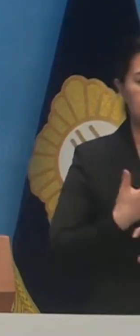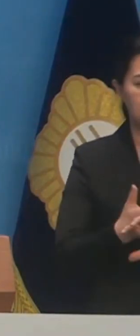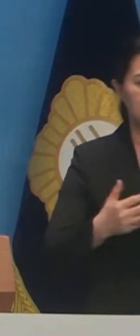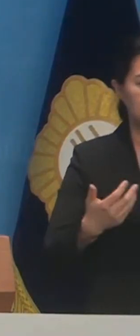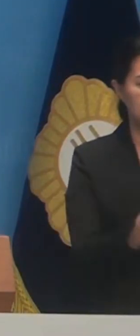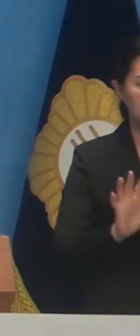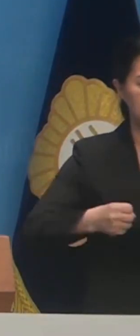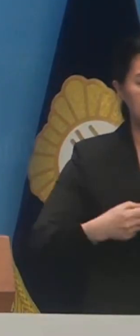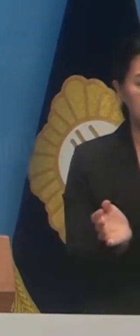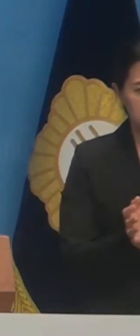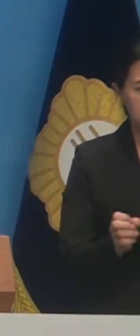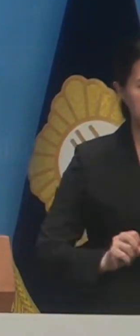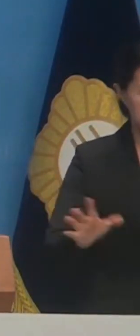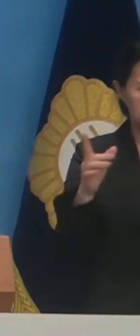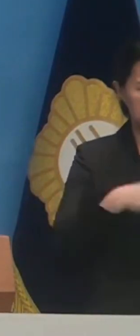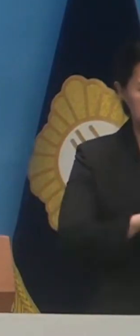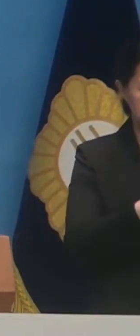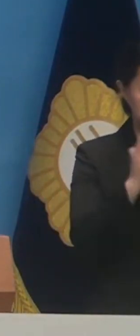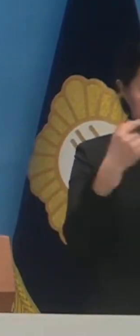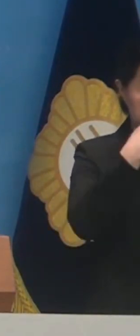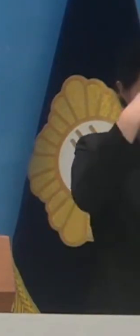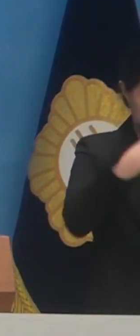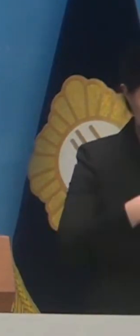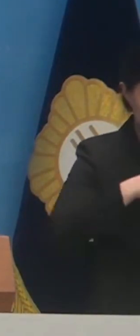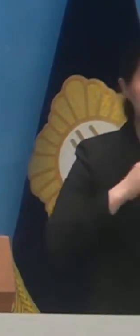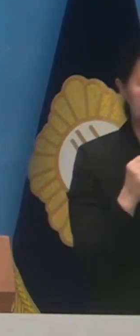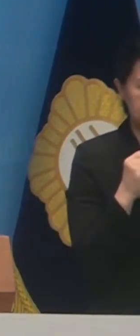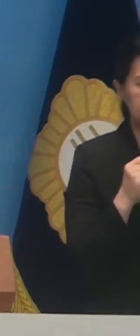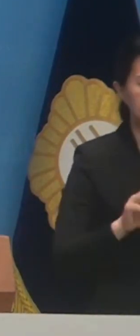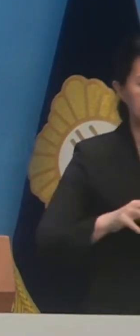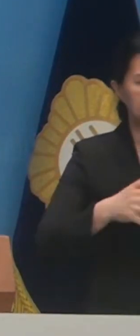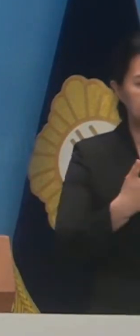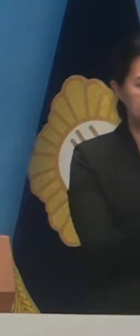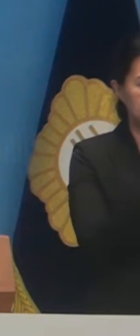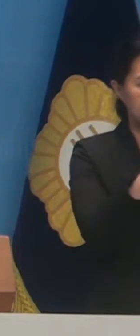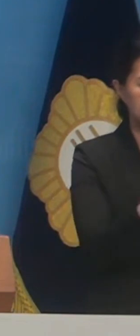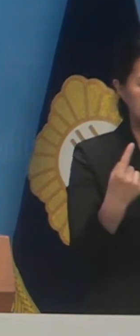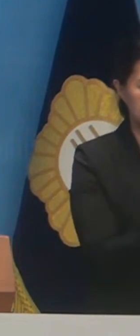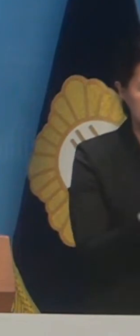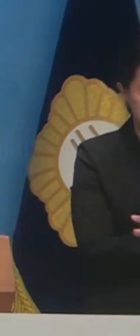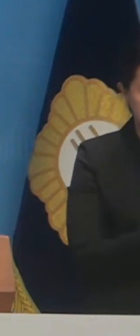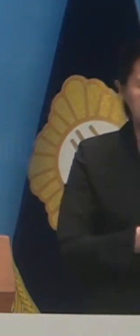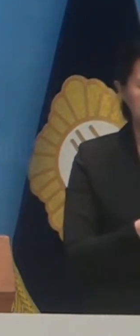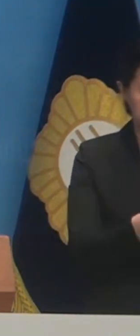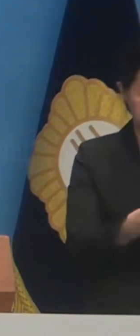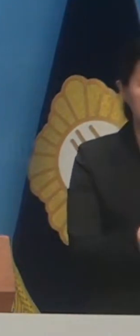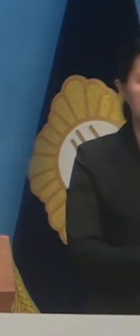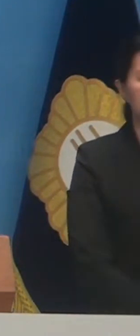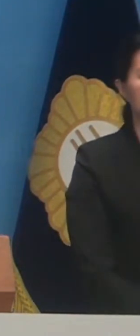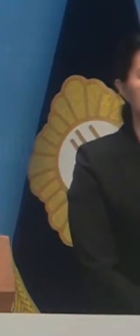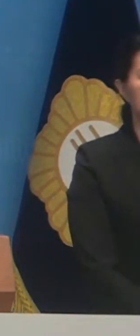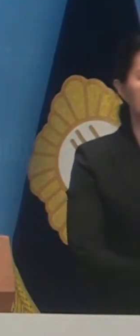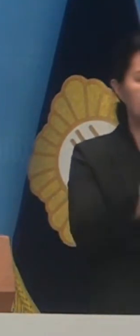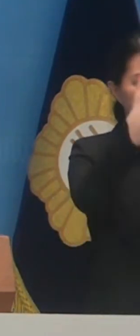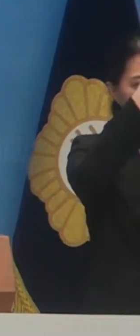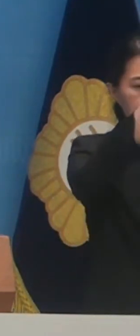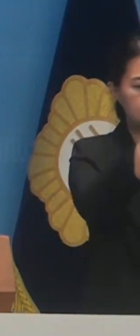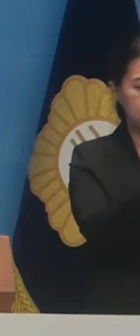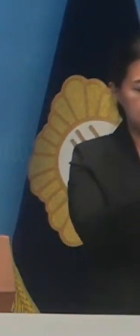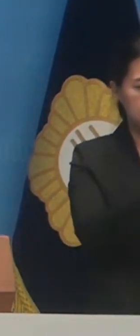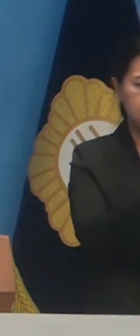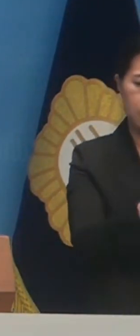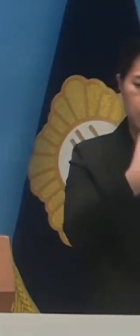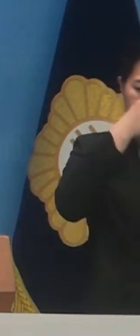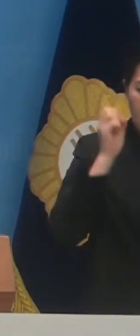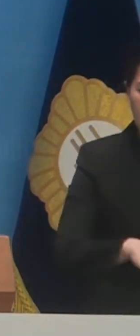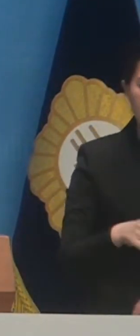국민의힘을 해산하라는 국민의 명령을 따르고 정당법 개정안에도 속도를 낼 것입니다. 헌법을 우습게